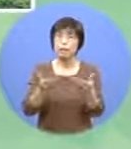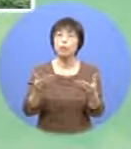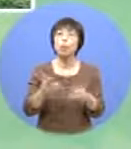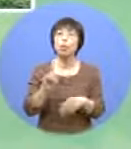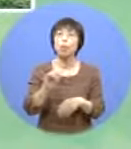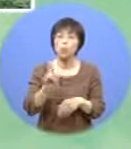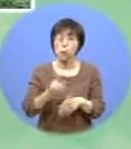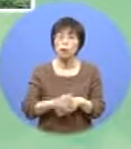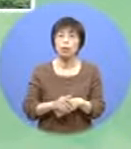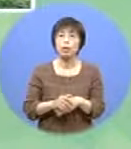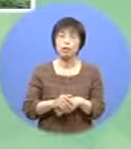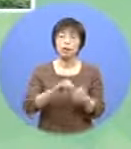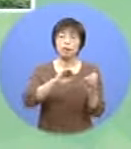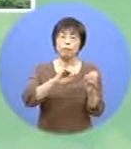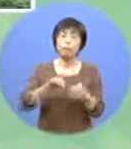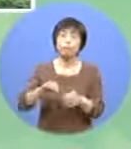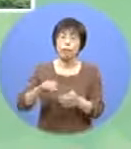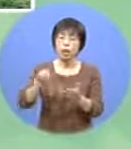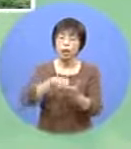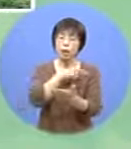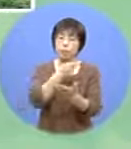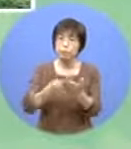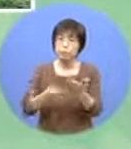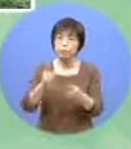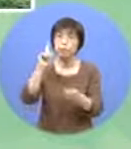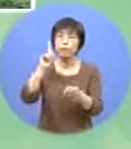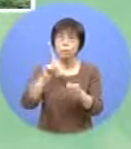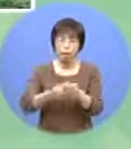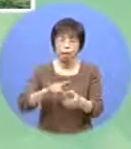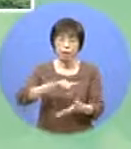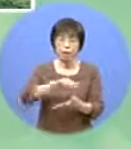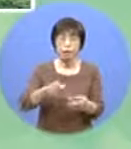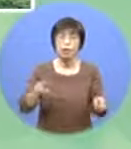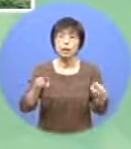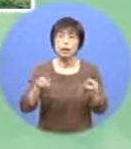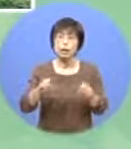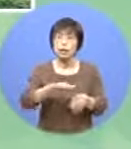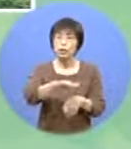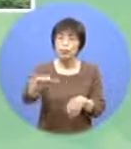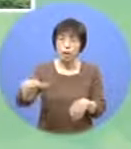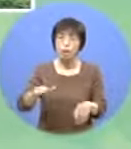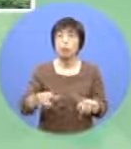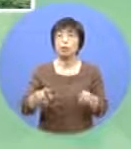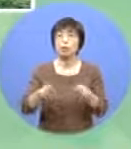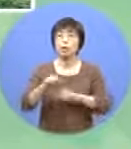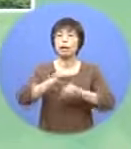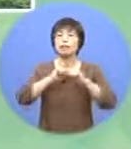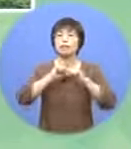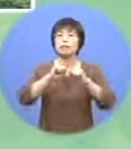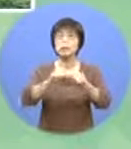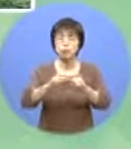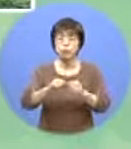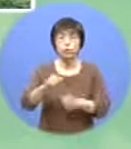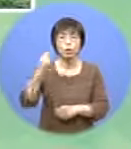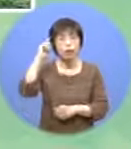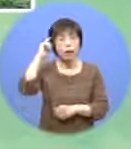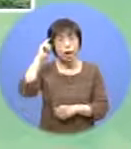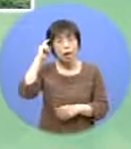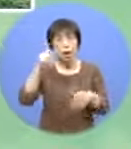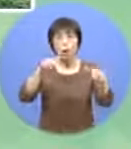、耕作放棄地の解消を地域の方皆様で実施していくと、そういうアイデアを募